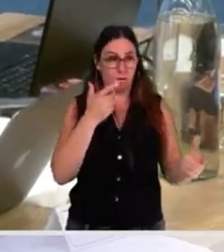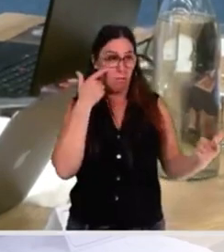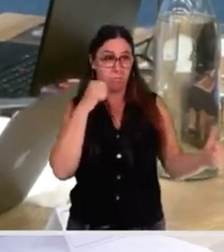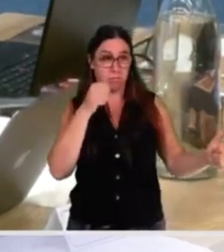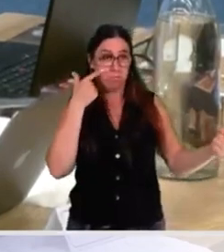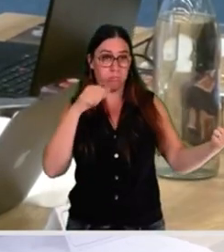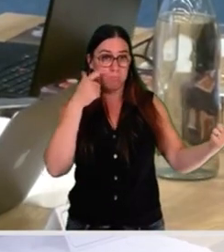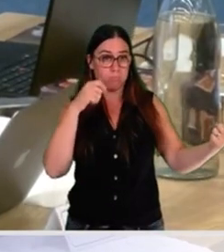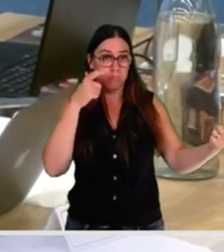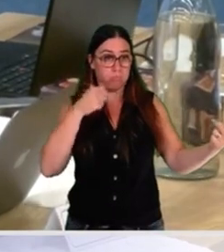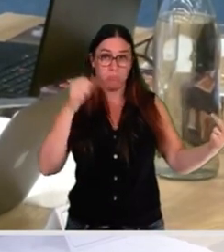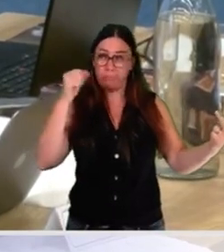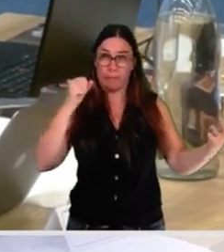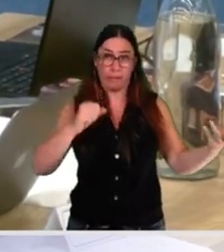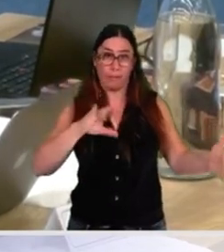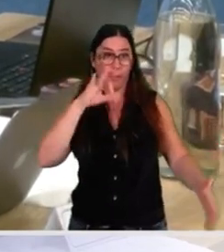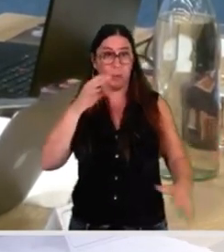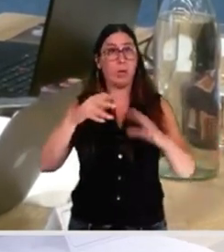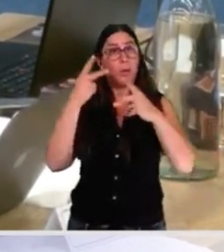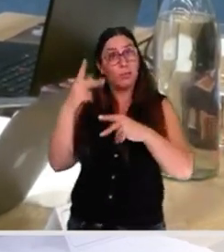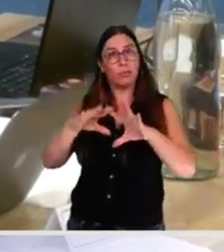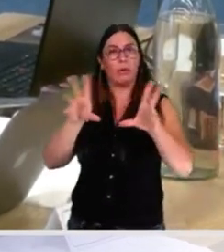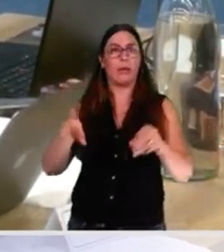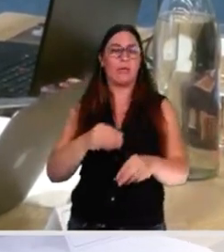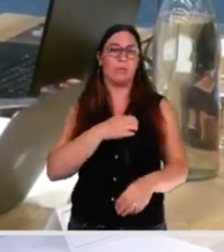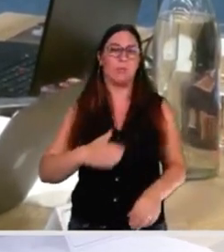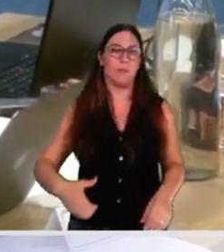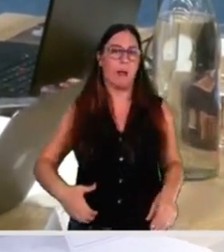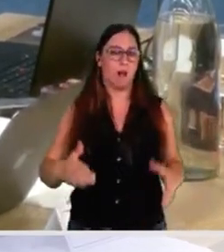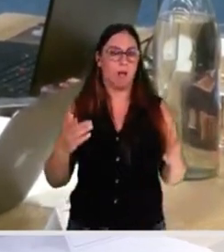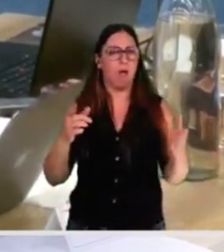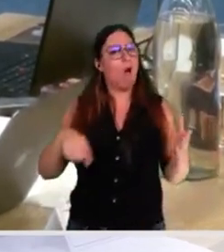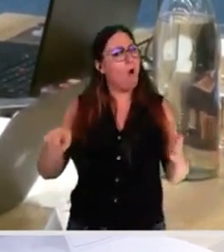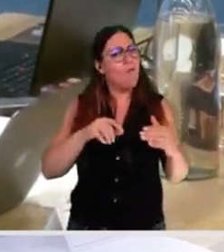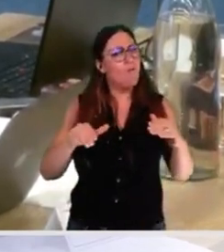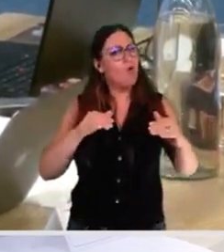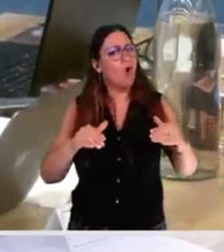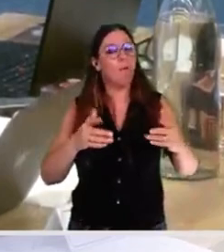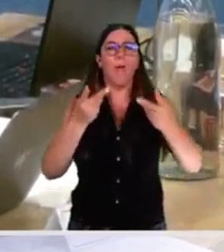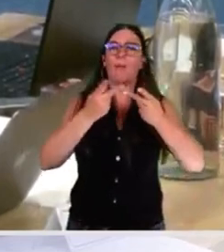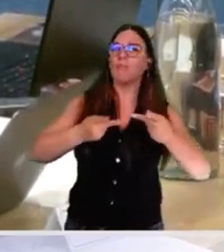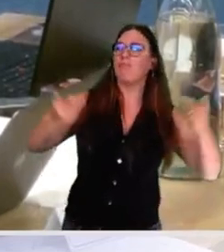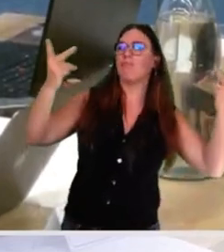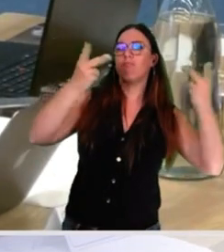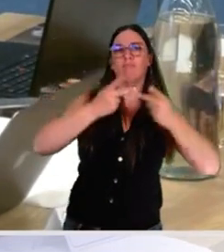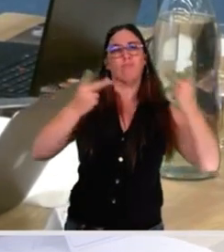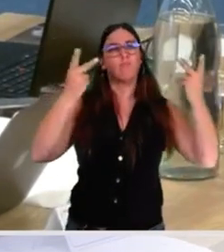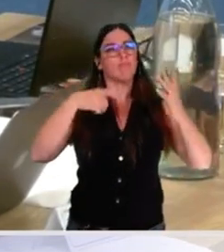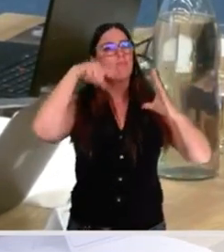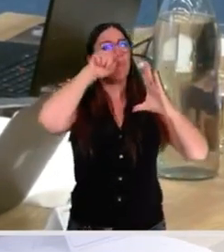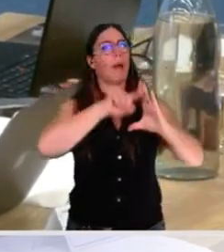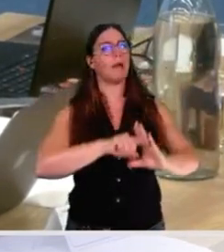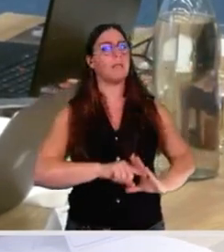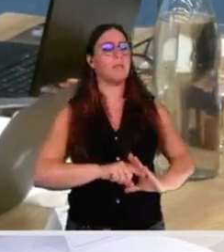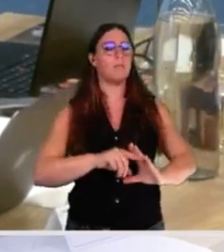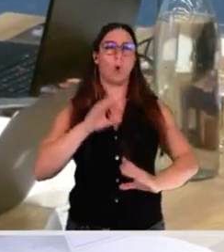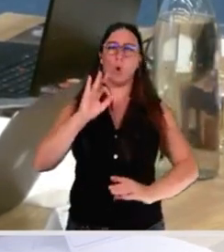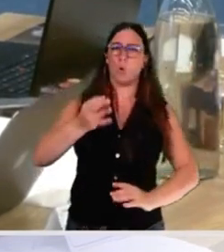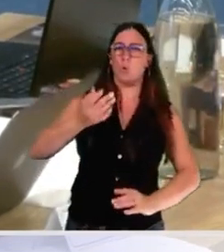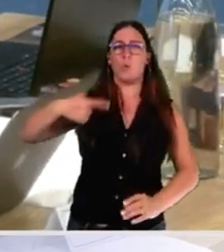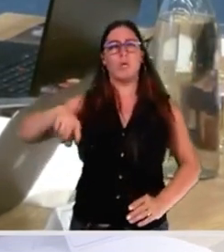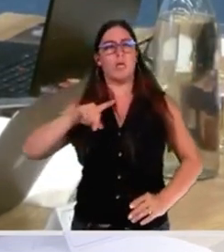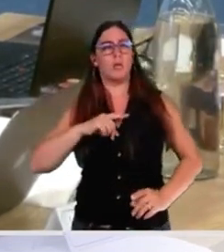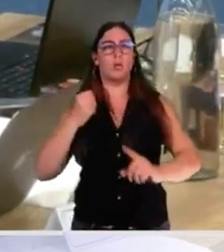bouts de votre politique municipale. Cela ne vous empêche pas d'affirmer dans vos principes que vous luttez